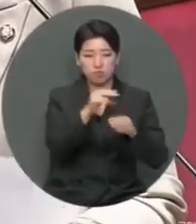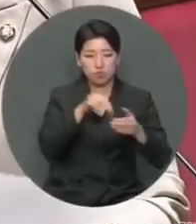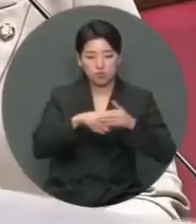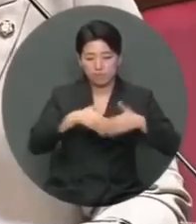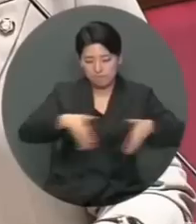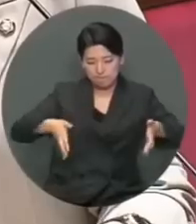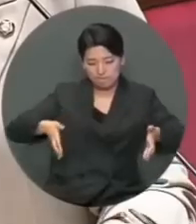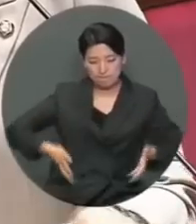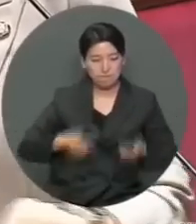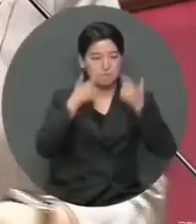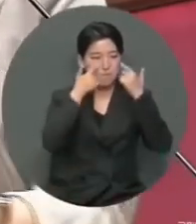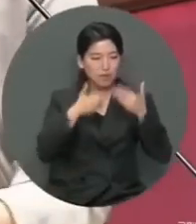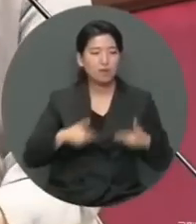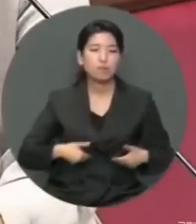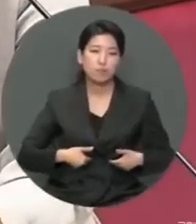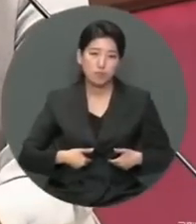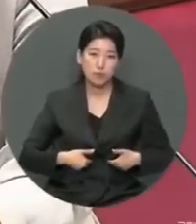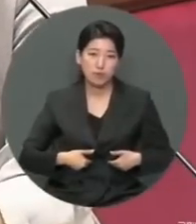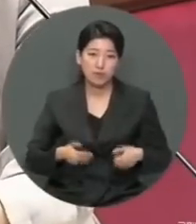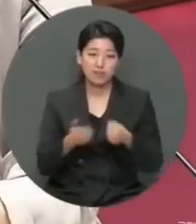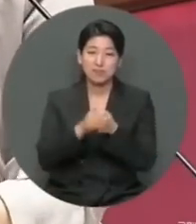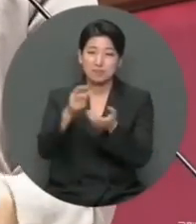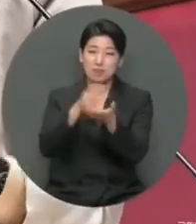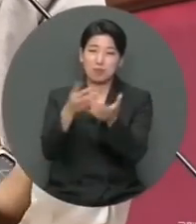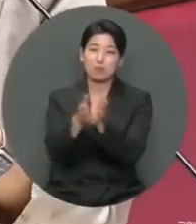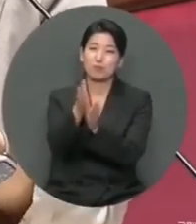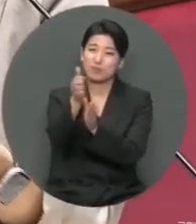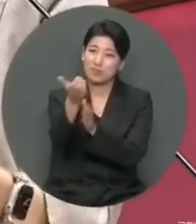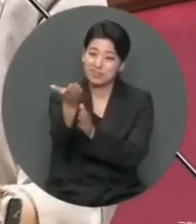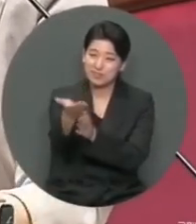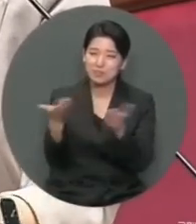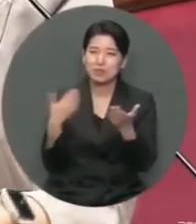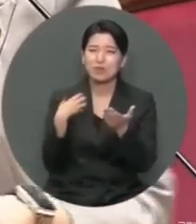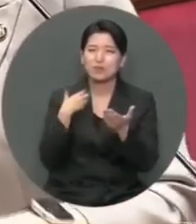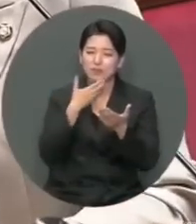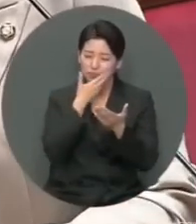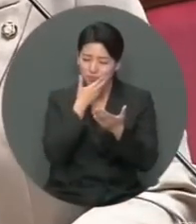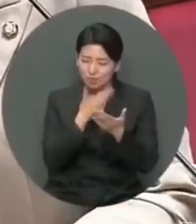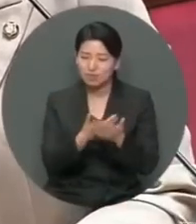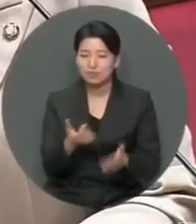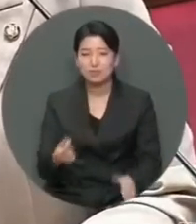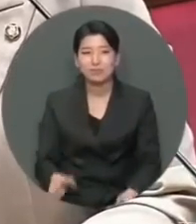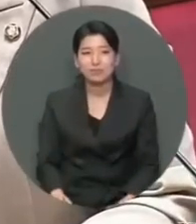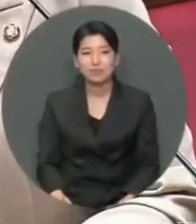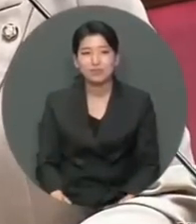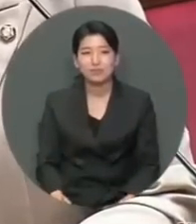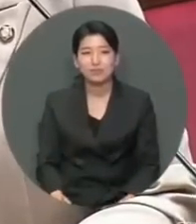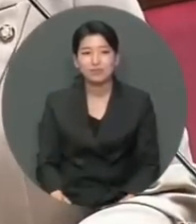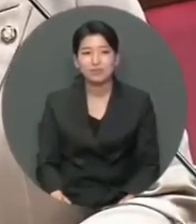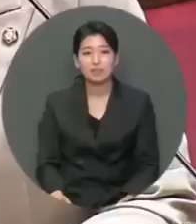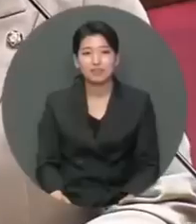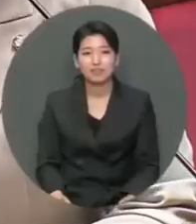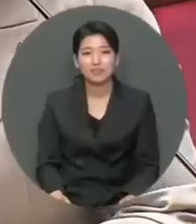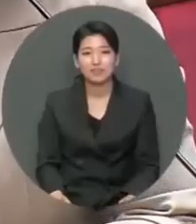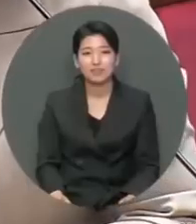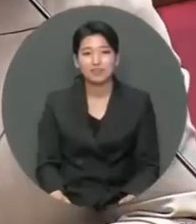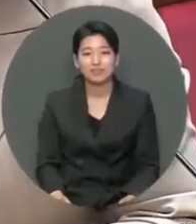있기 때문에 저는 법무부 장관님의 역할도 중요하다고 생각을 합니다. 제 역할이요?